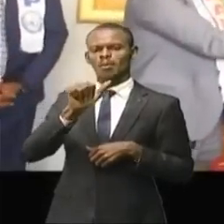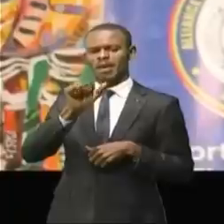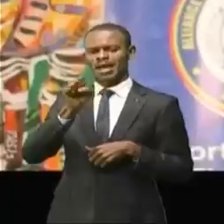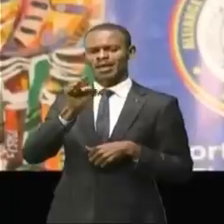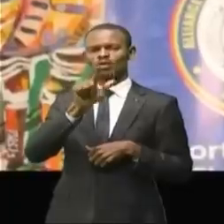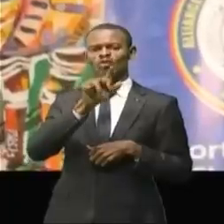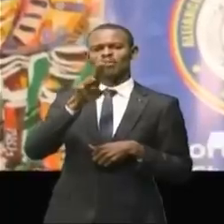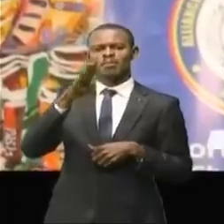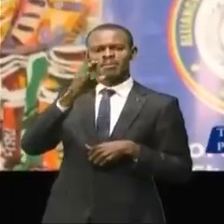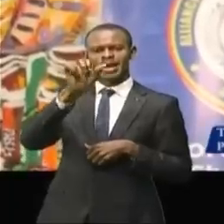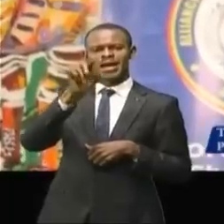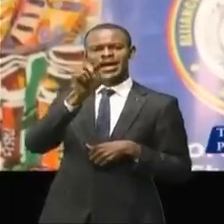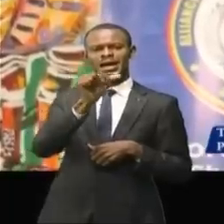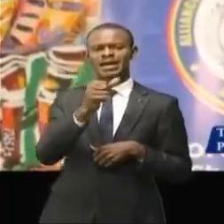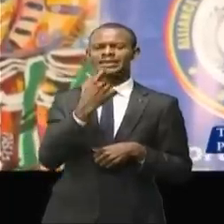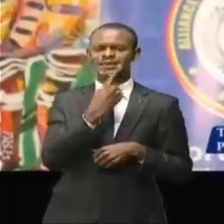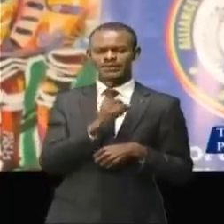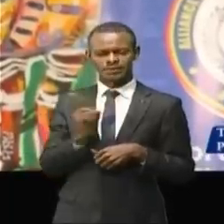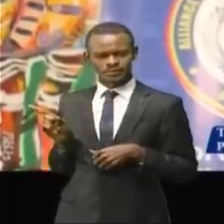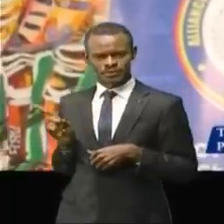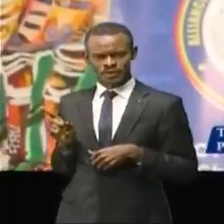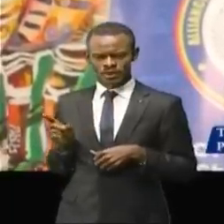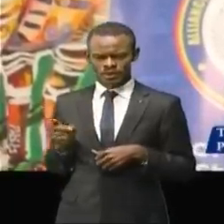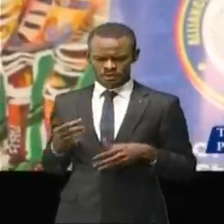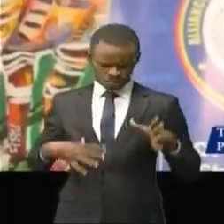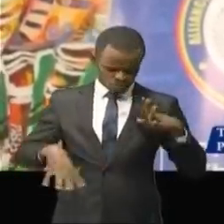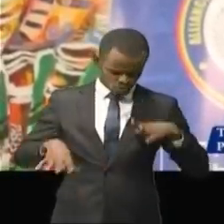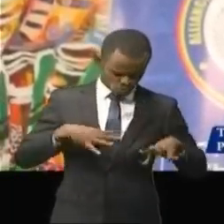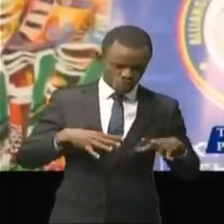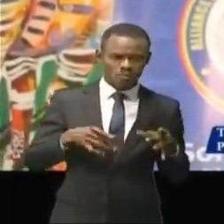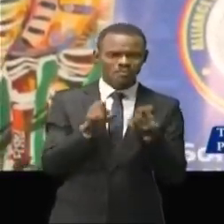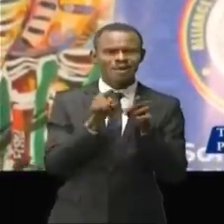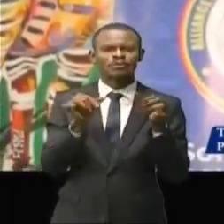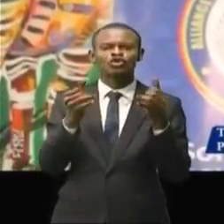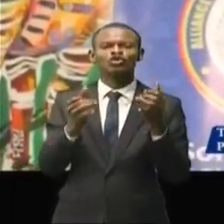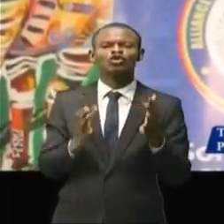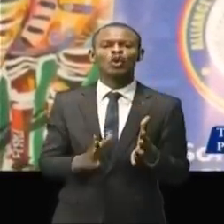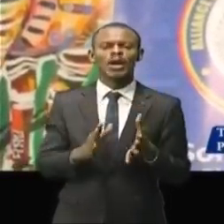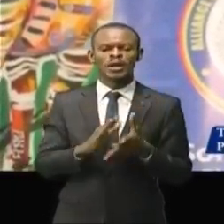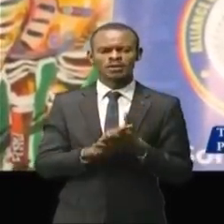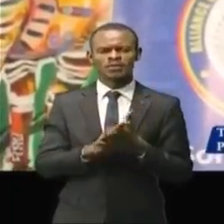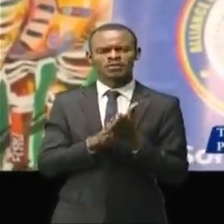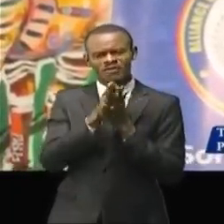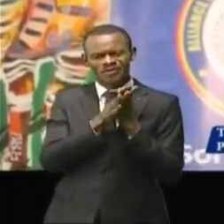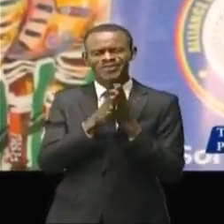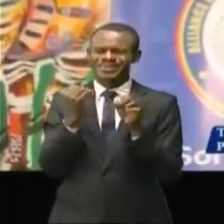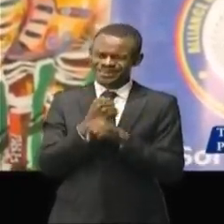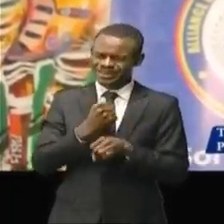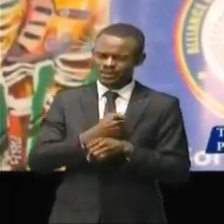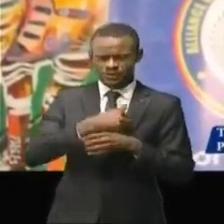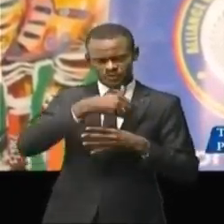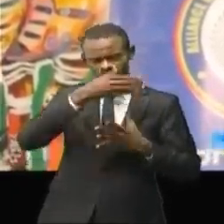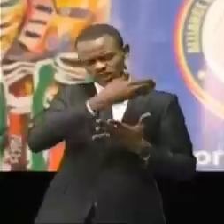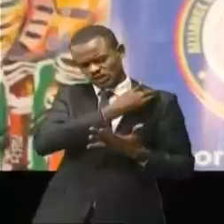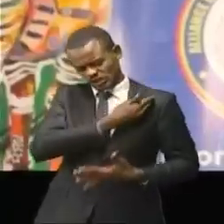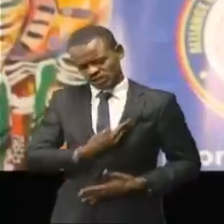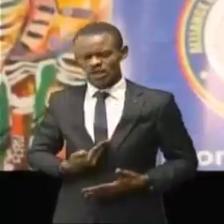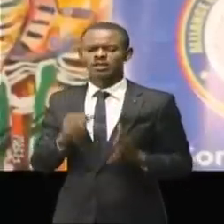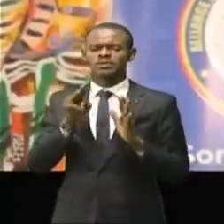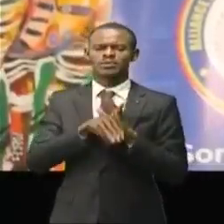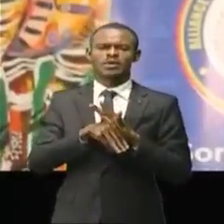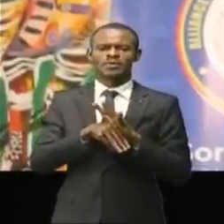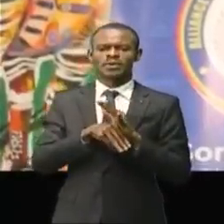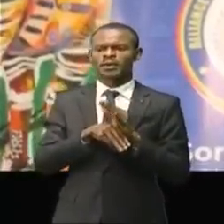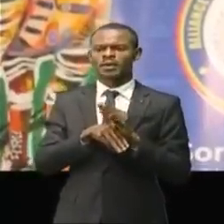nous nous sommes habillés en maillot de joueurs on va travailler sérieusement la grande orientale compte sur nous et compte sur le chef